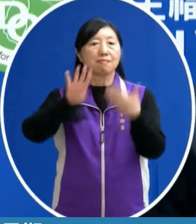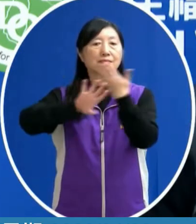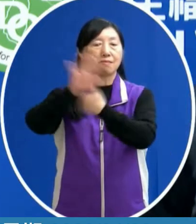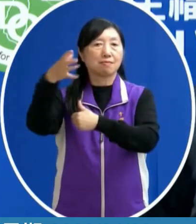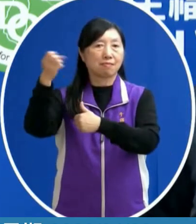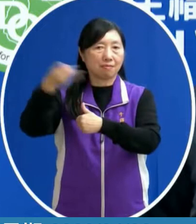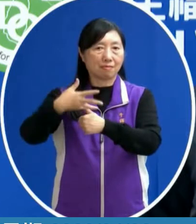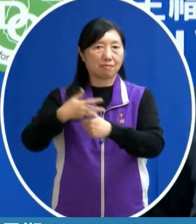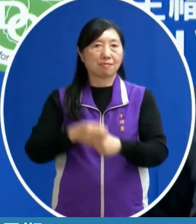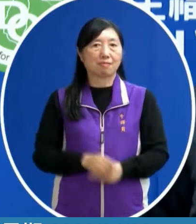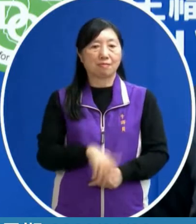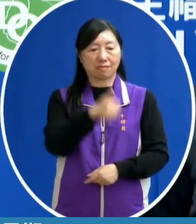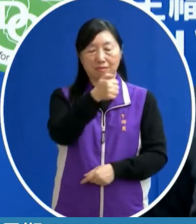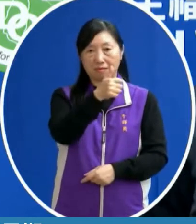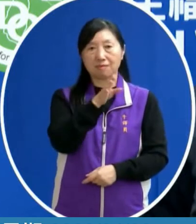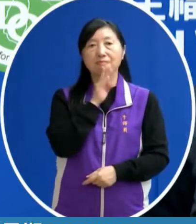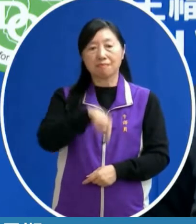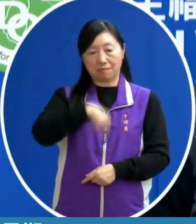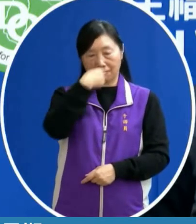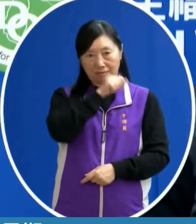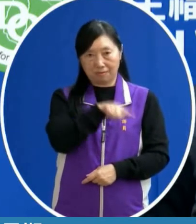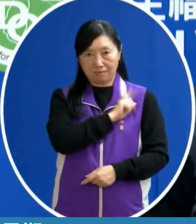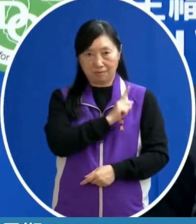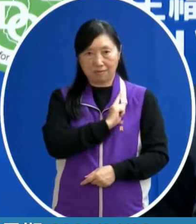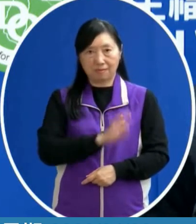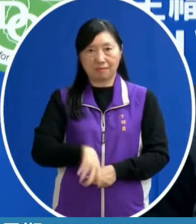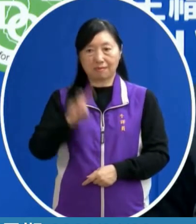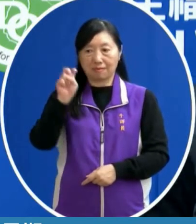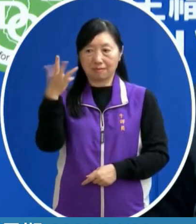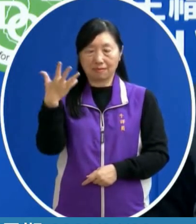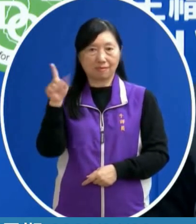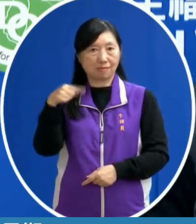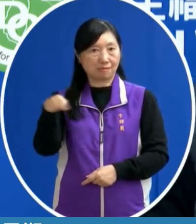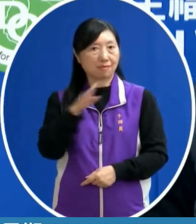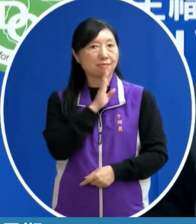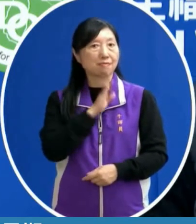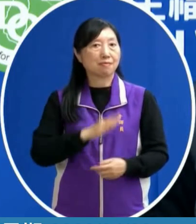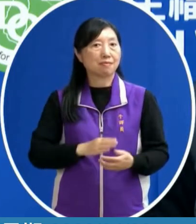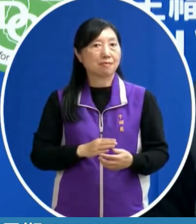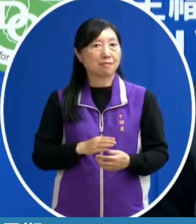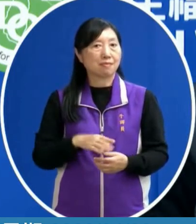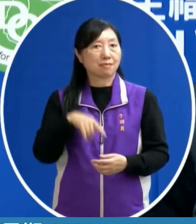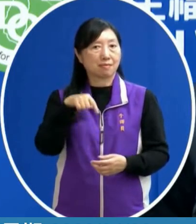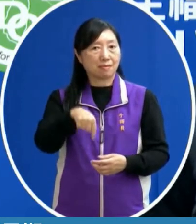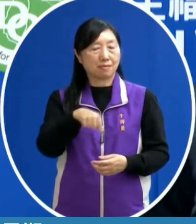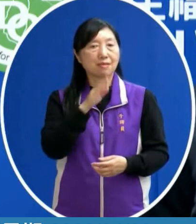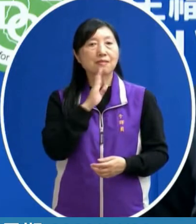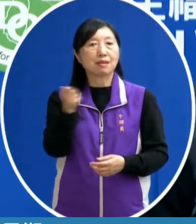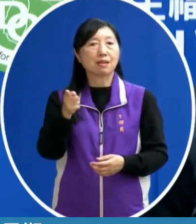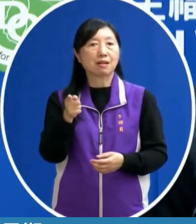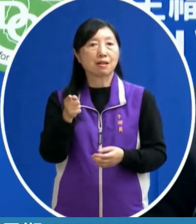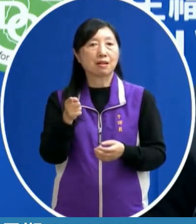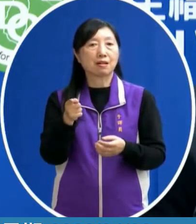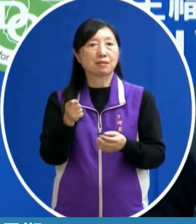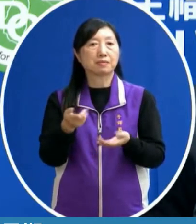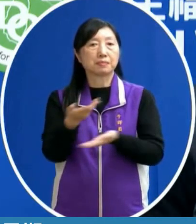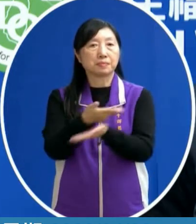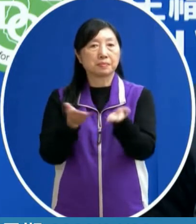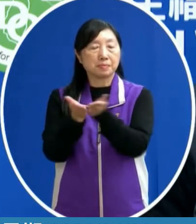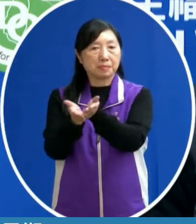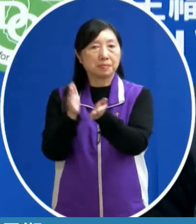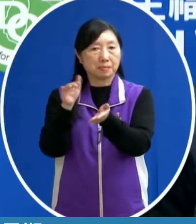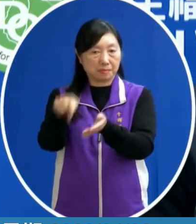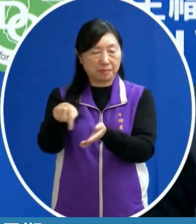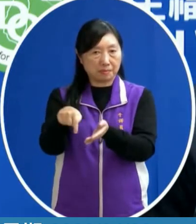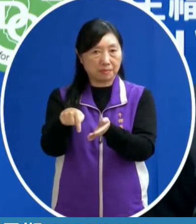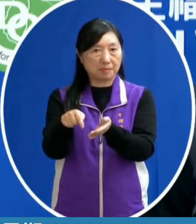入，那55例本土病例，28例，好是我们的哈敦睦远训的支队，